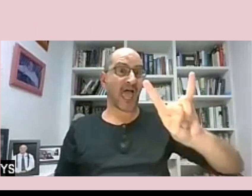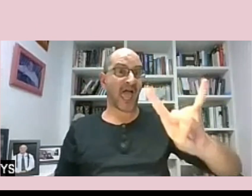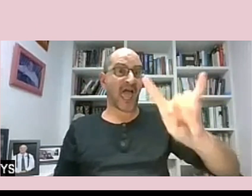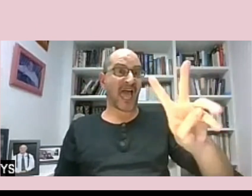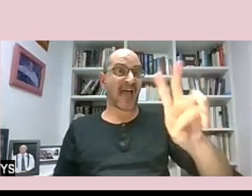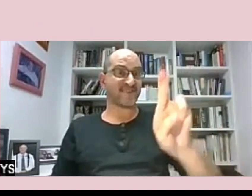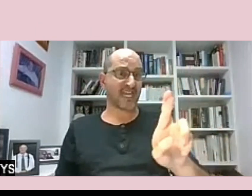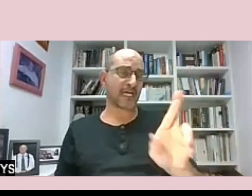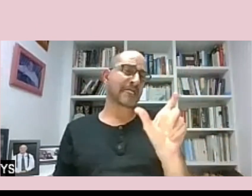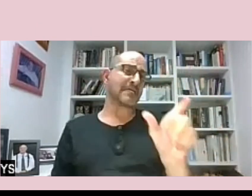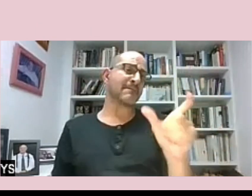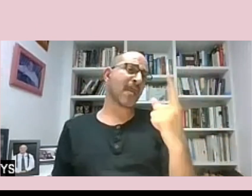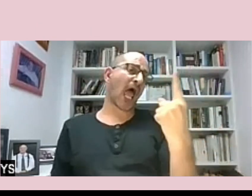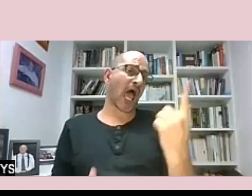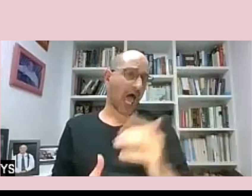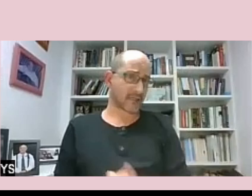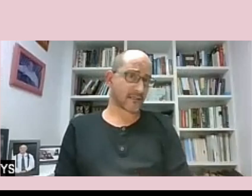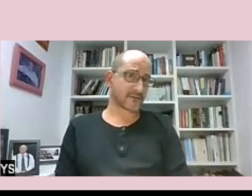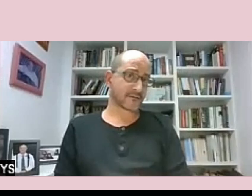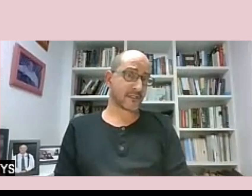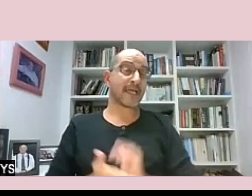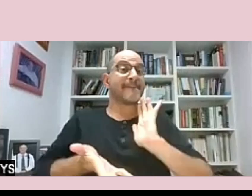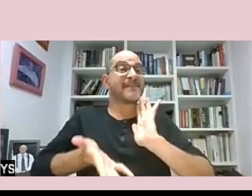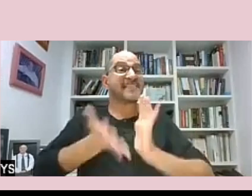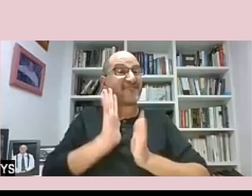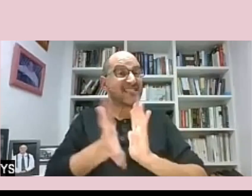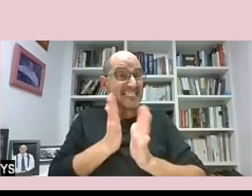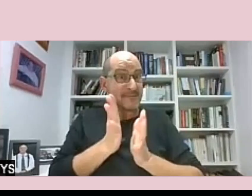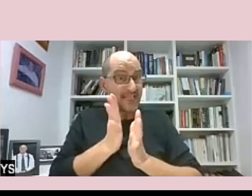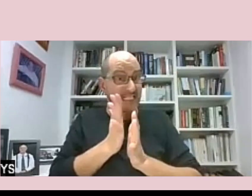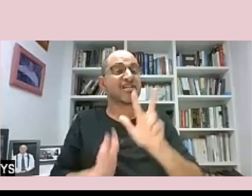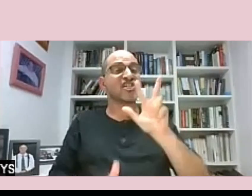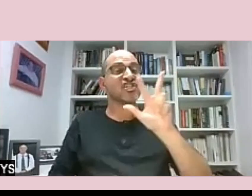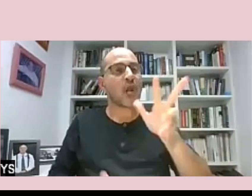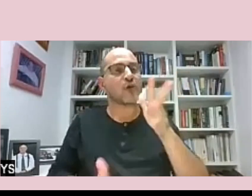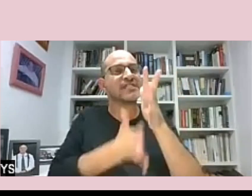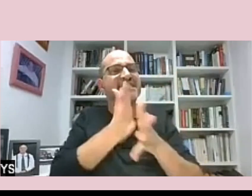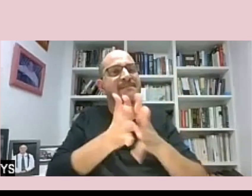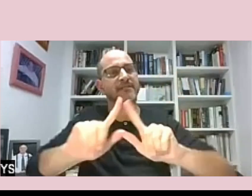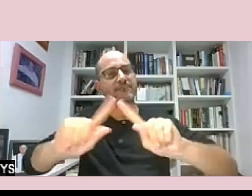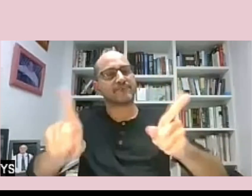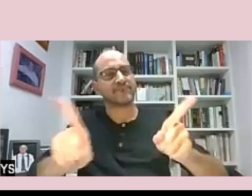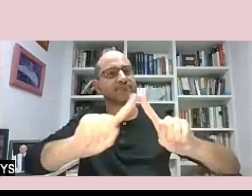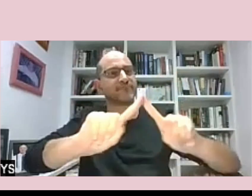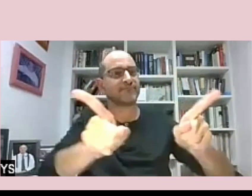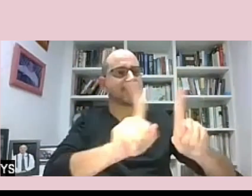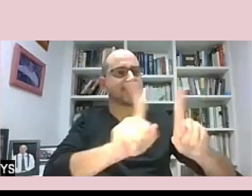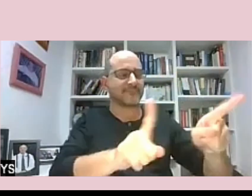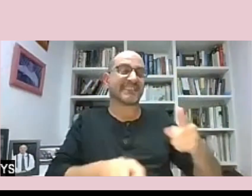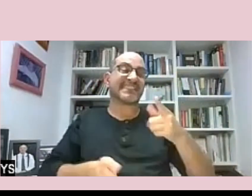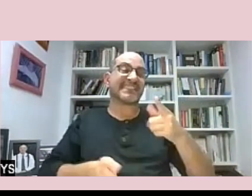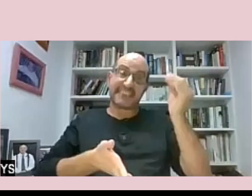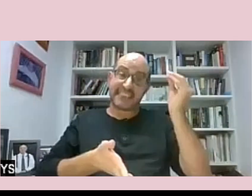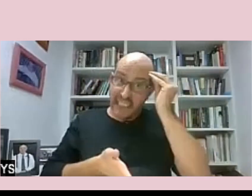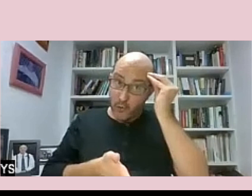בעברית המילה חבר זה מילה אחת, ובשפת הסימנים יש שלושה סימנים